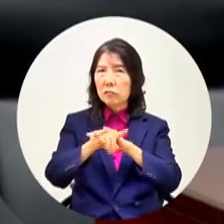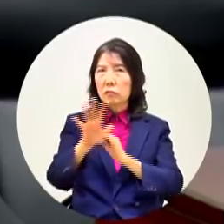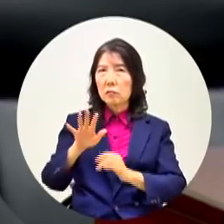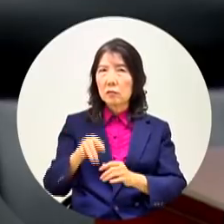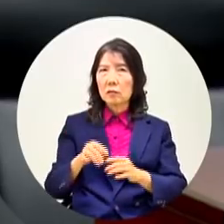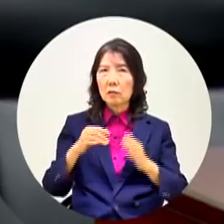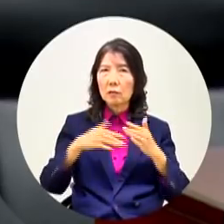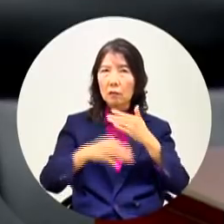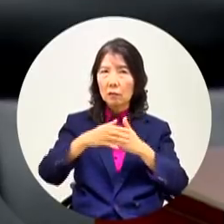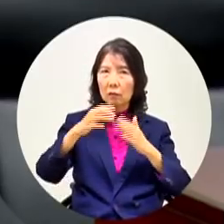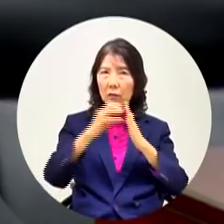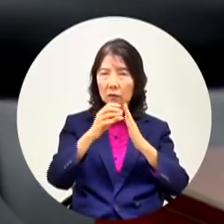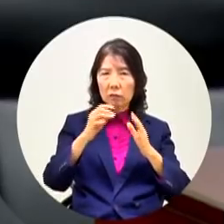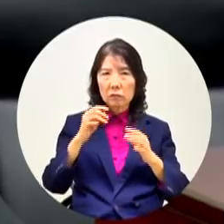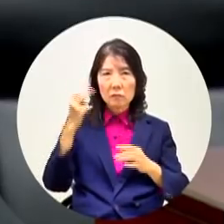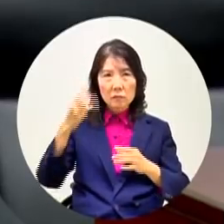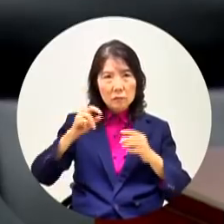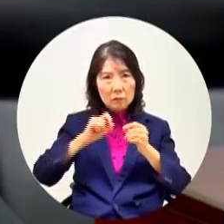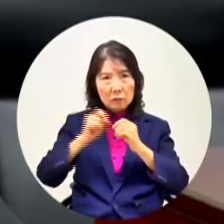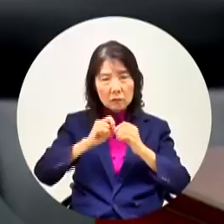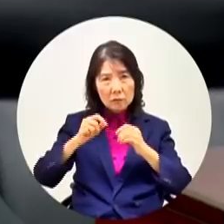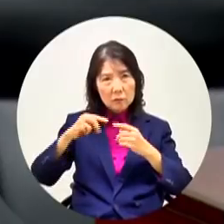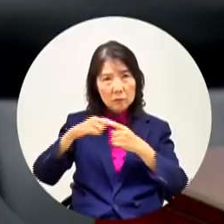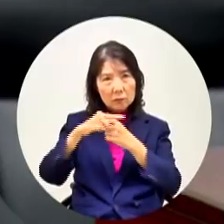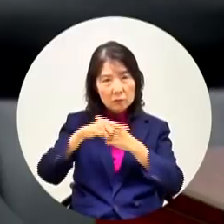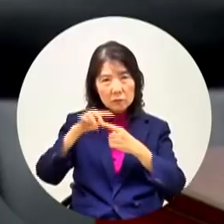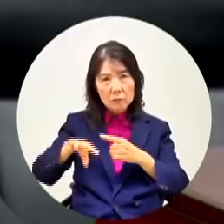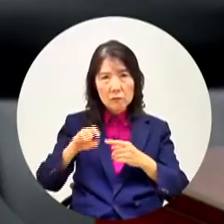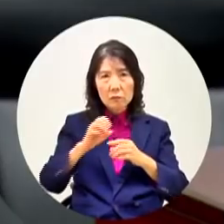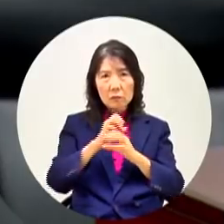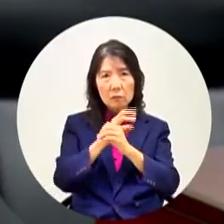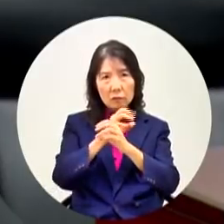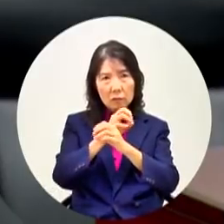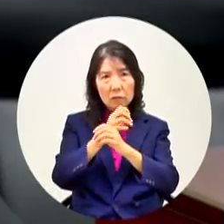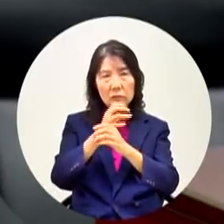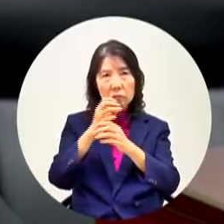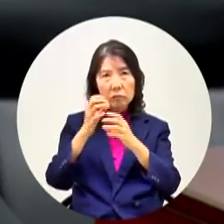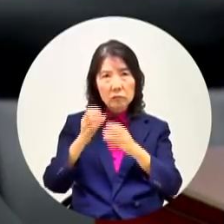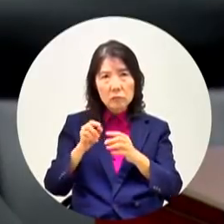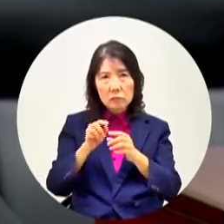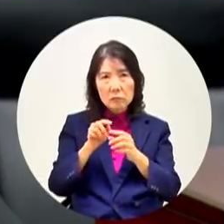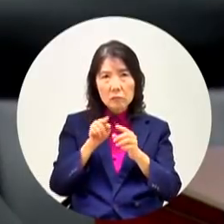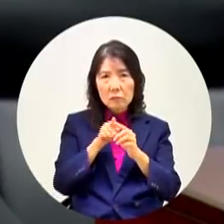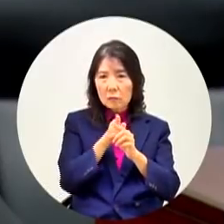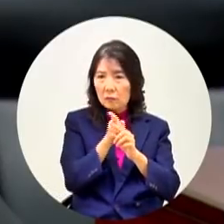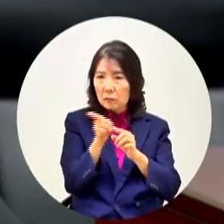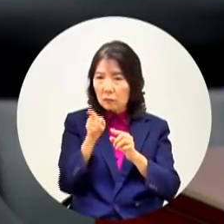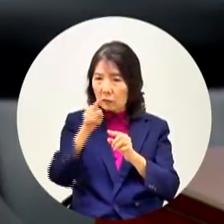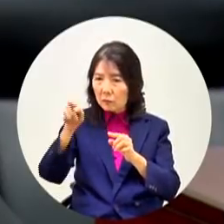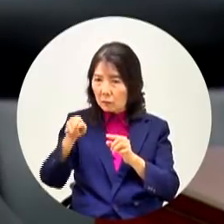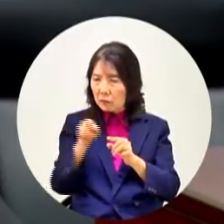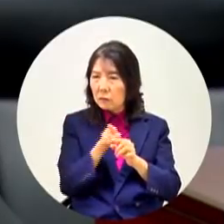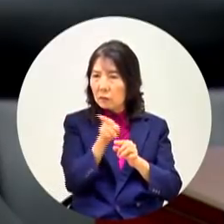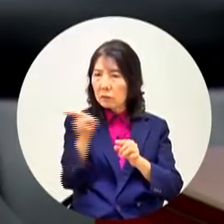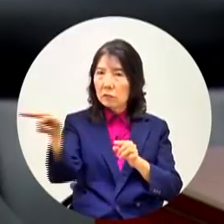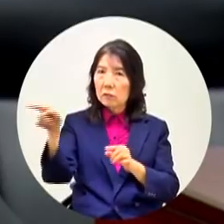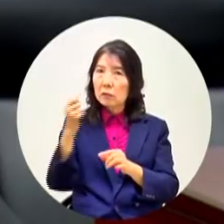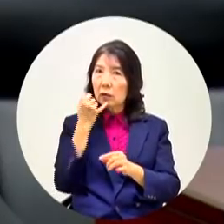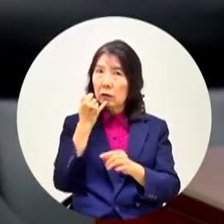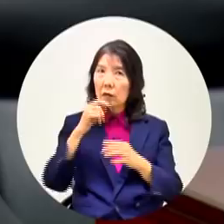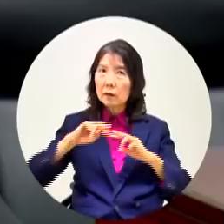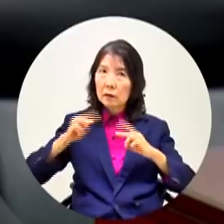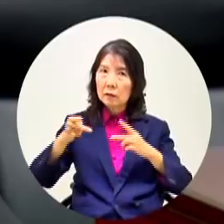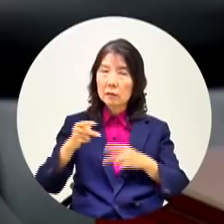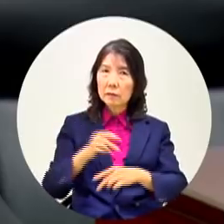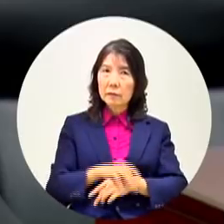长来去研议一套号数，可以直接那个箭头可以直接右转，这个我们可以来改。